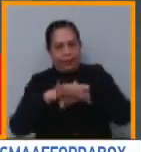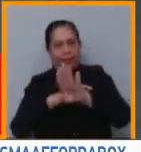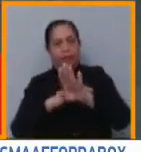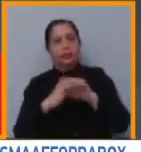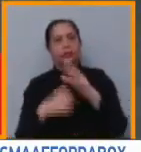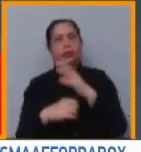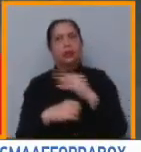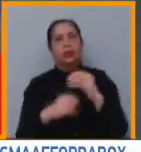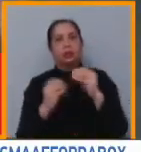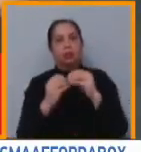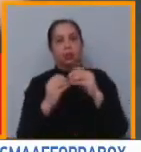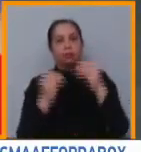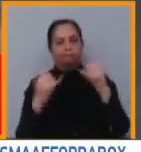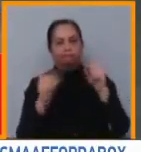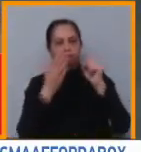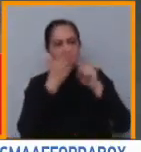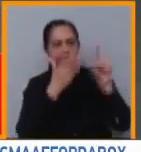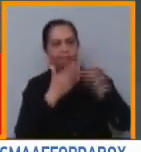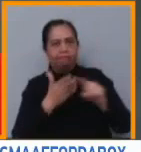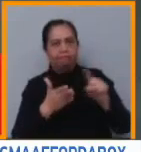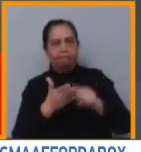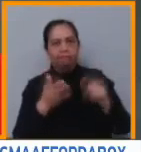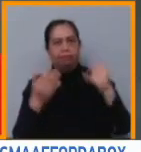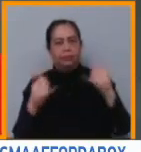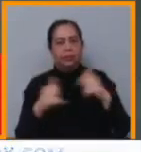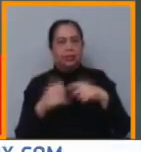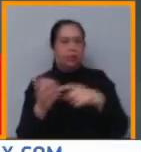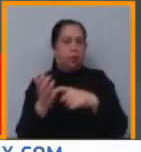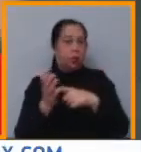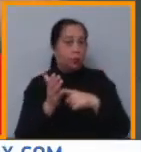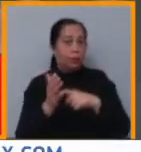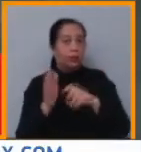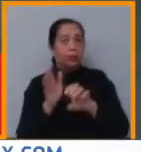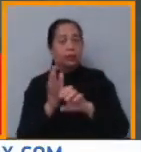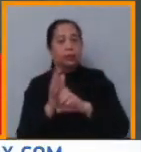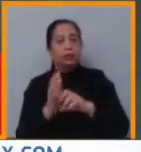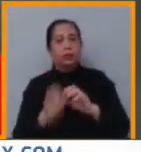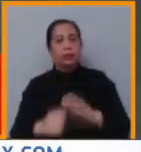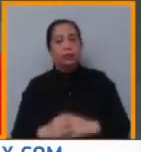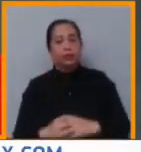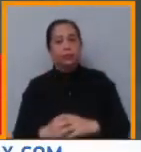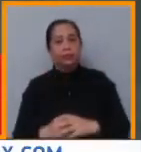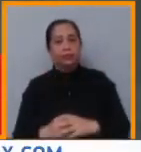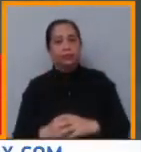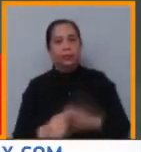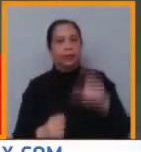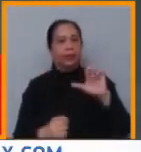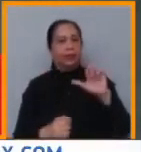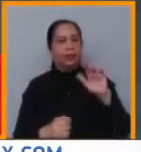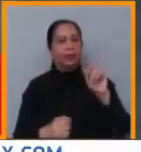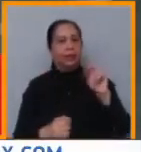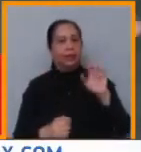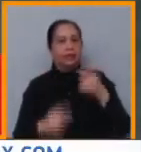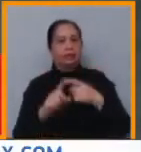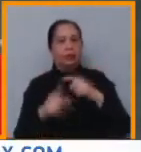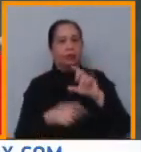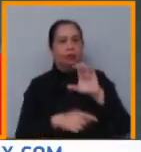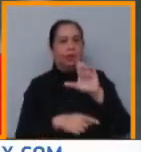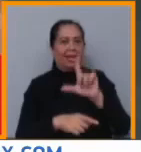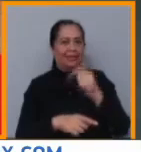rin yung pag-check dito sa mga requirements tulad ng mga clearance from their LGU kung local travel, pati yung kanilang